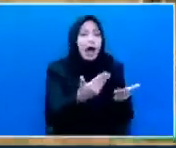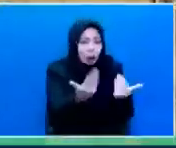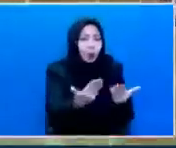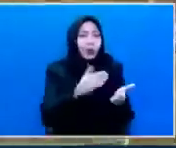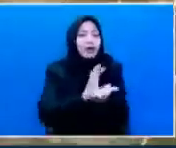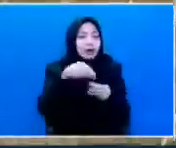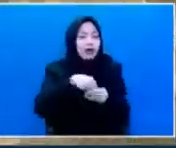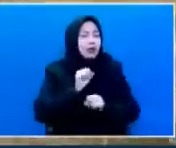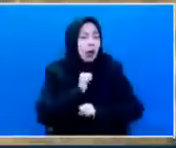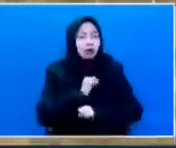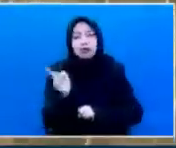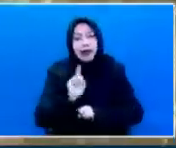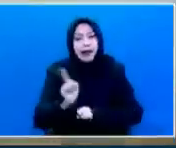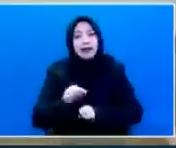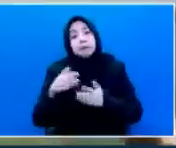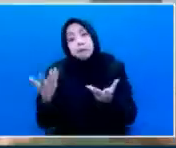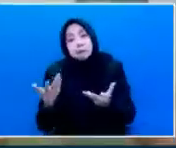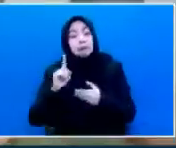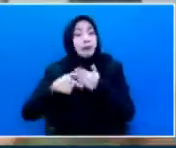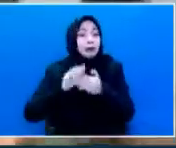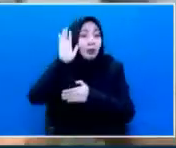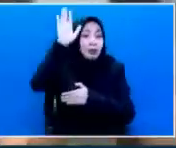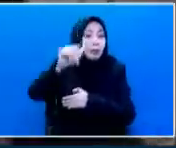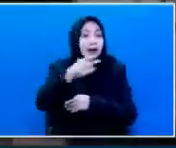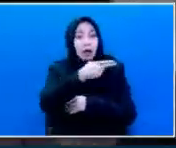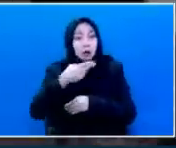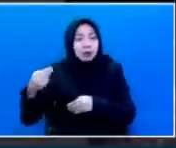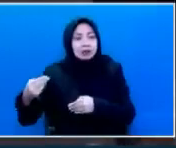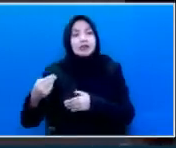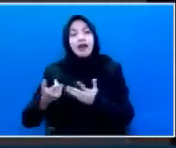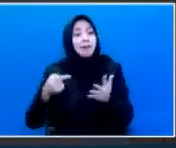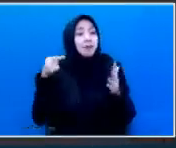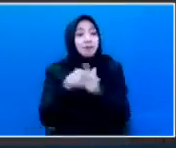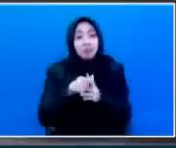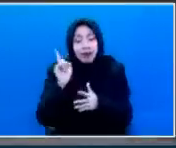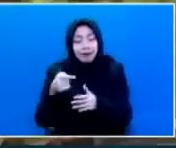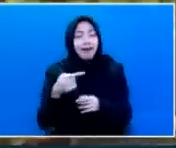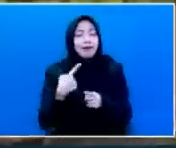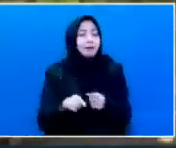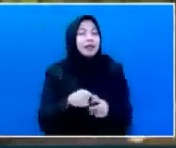IKN meski saat ini hingga tahun depan Indonesia sedang melaksanakan proses